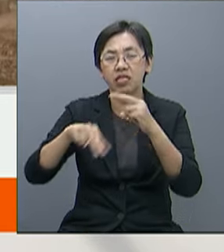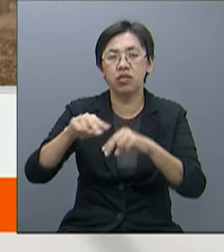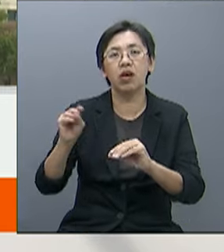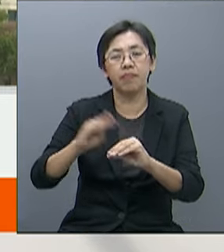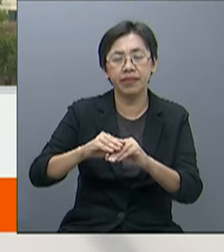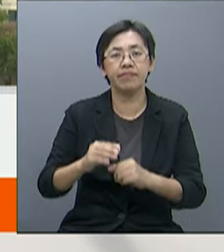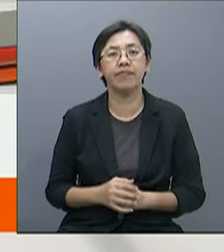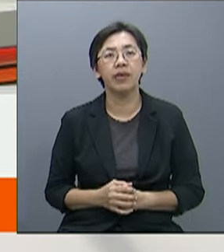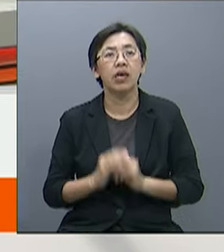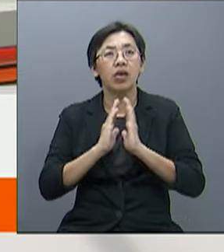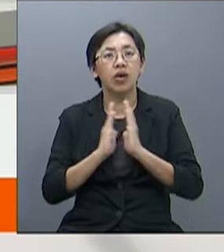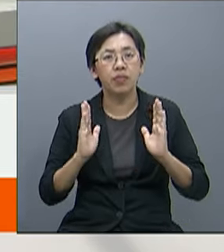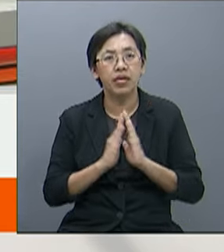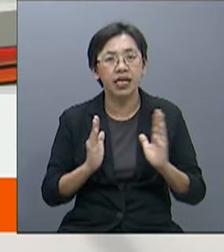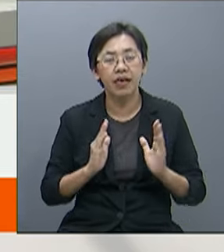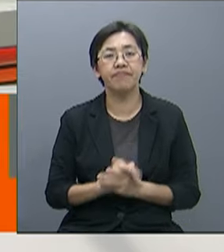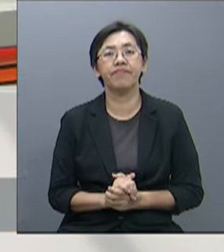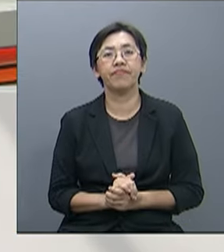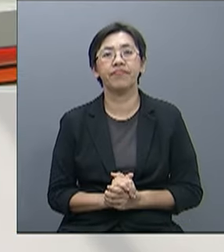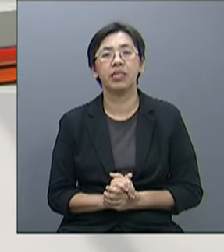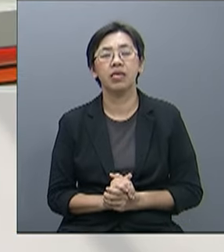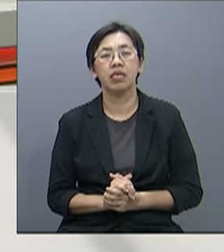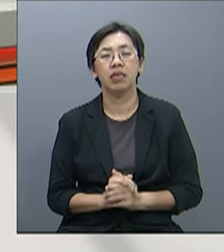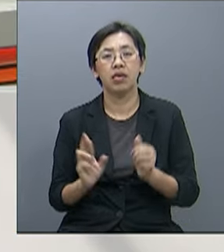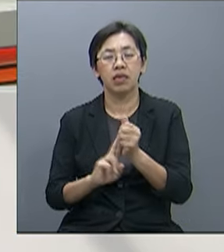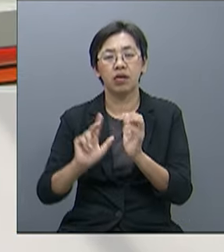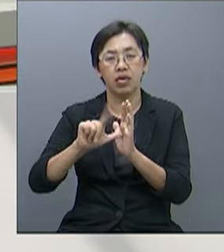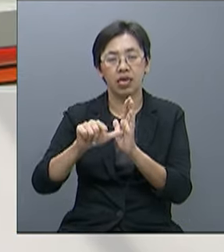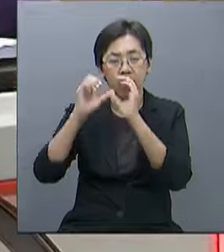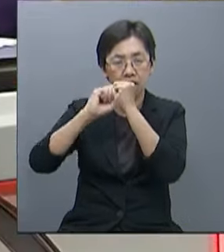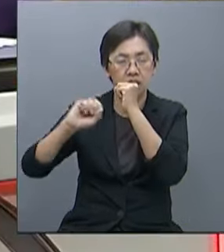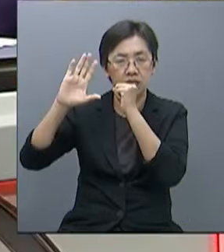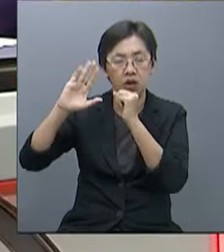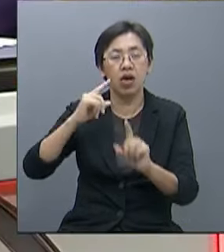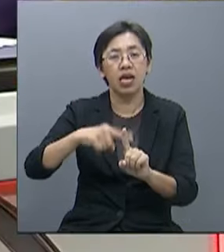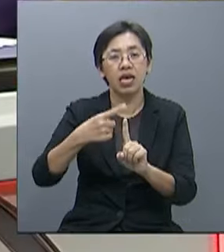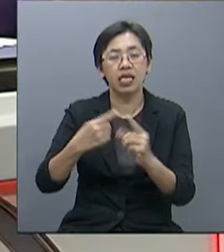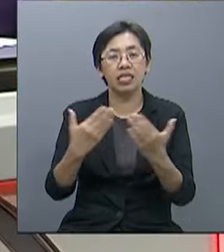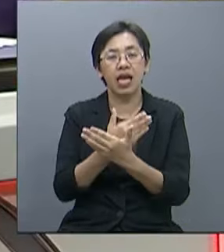ได้ค่ะขอบคุณมากค่ะคุณไตรรัตน์วิริยสิริกุลนะคะรองเลขาธิการรักษาการแทนเลขาธิการกสทช.